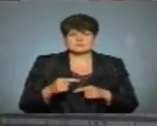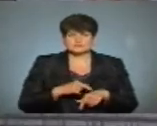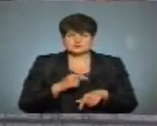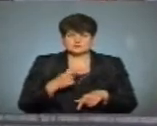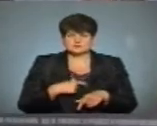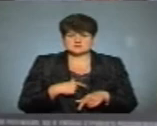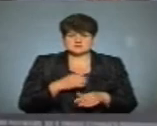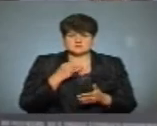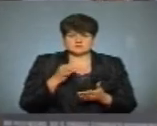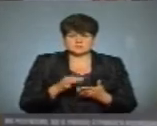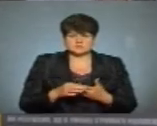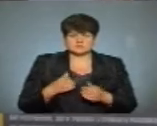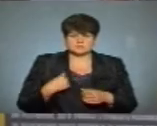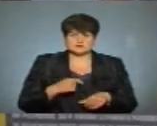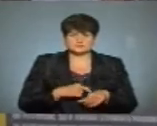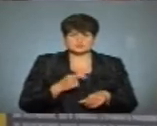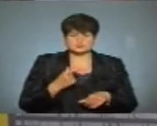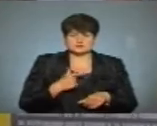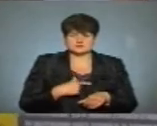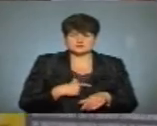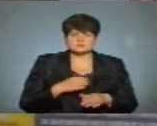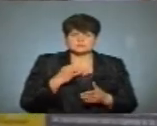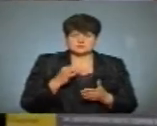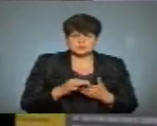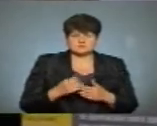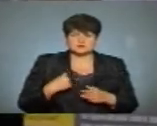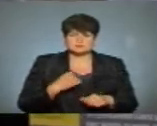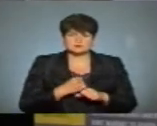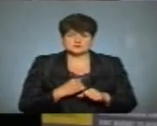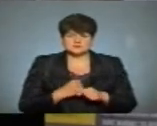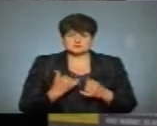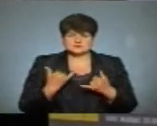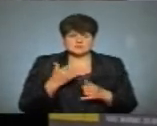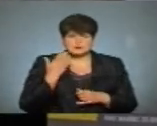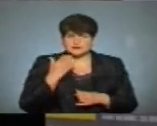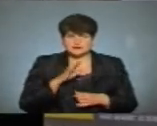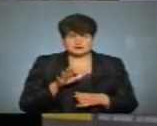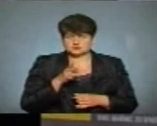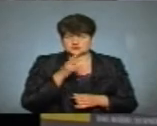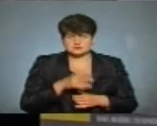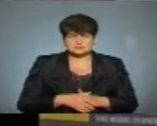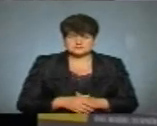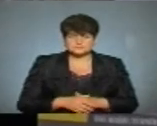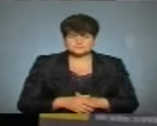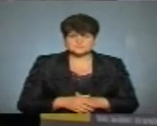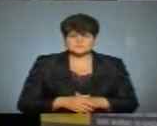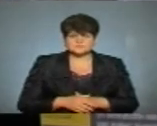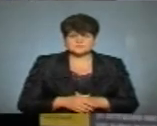за собою певну відповідальність. Ми відчуваємо за собою відповідальність, тому що ми працюємо зараз в нелегкий час. А